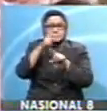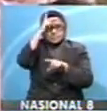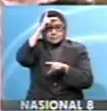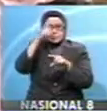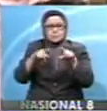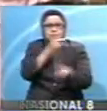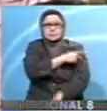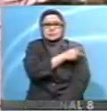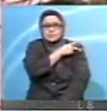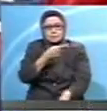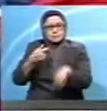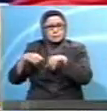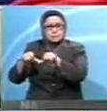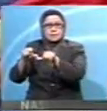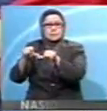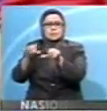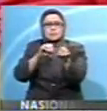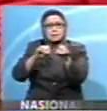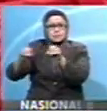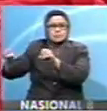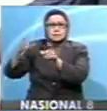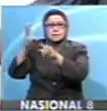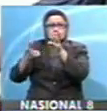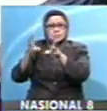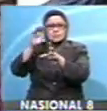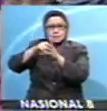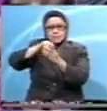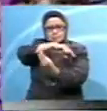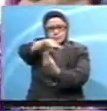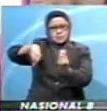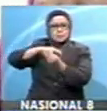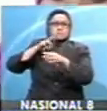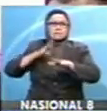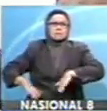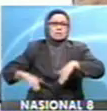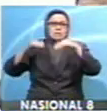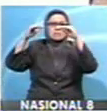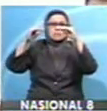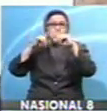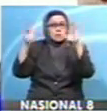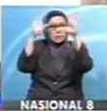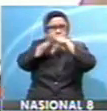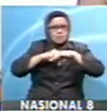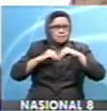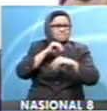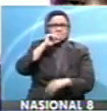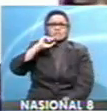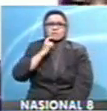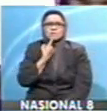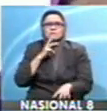berada di kawasan banjir Sarawak Oke banjir tak begitu serius